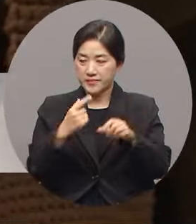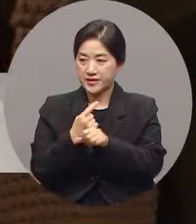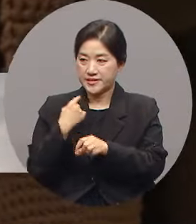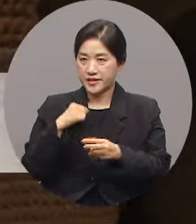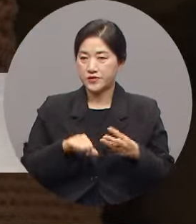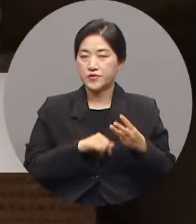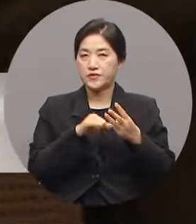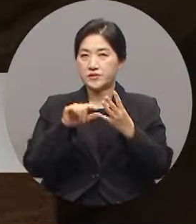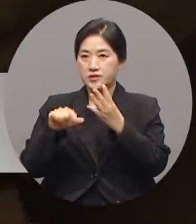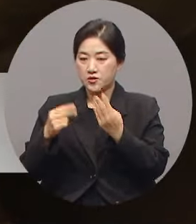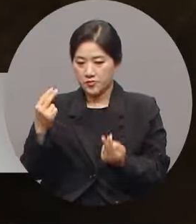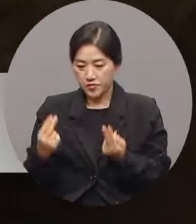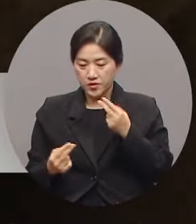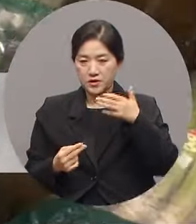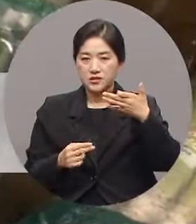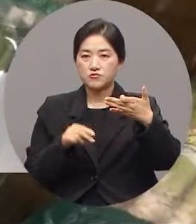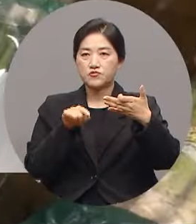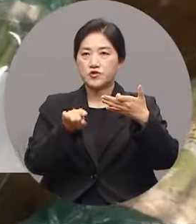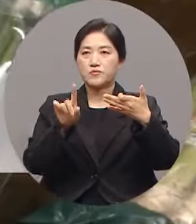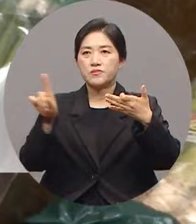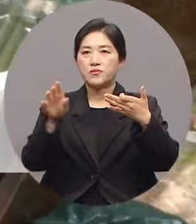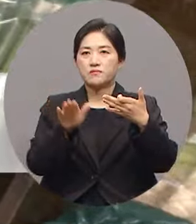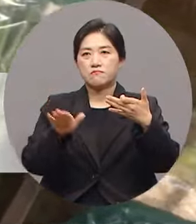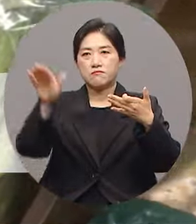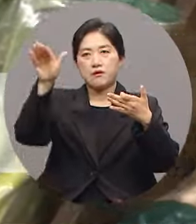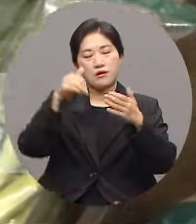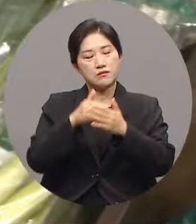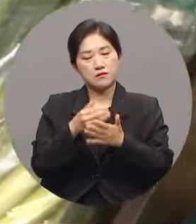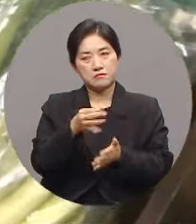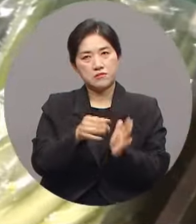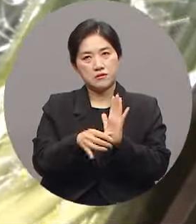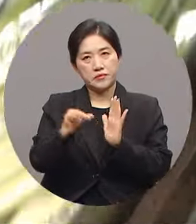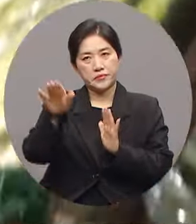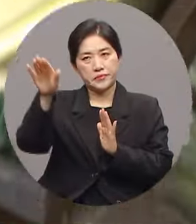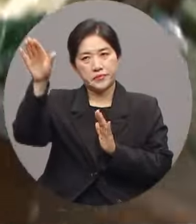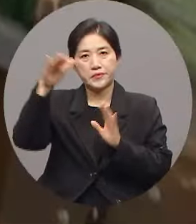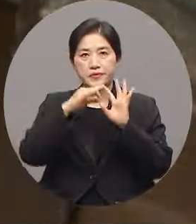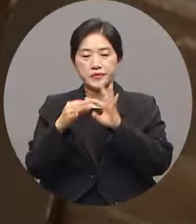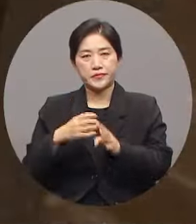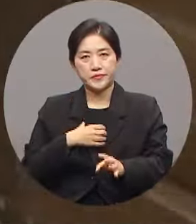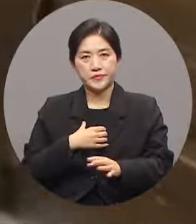기간보다 19.1% 오르면서 불안한 흐름을 이어갔습니다 아니 즐기 기요